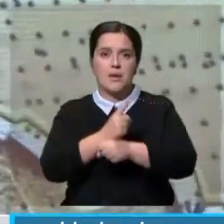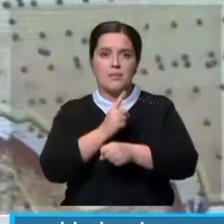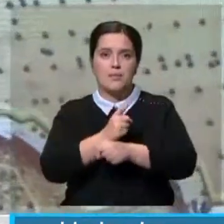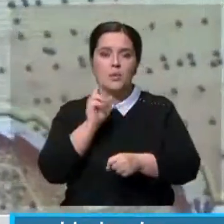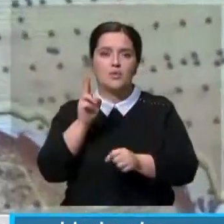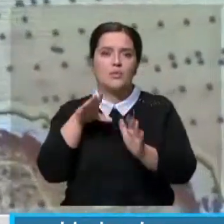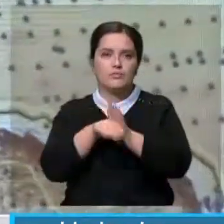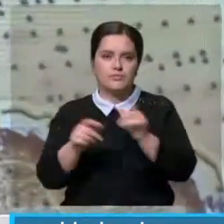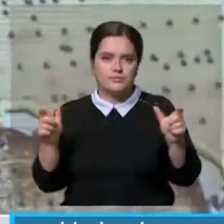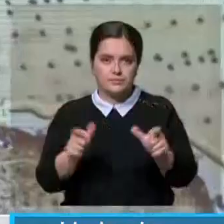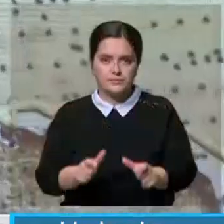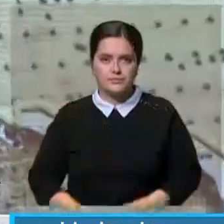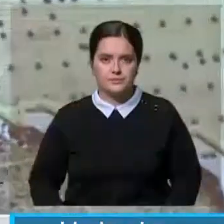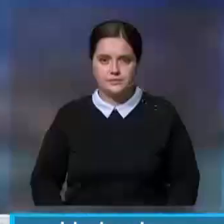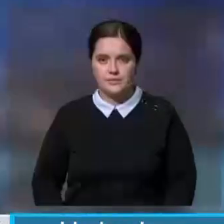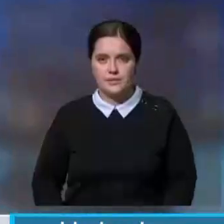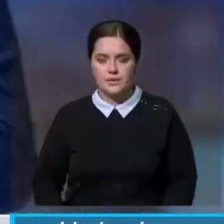такое эмбарго?